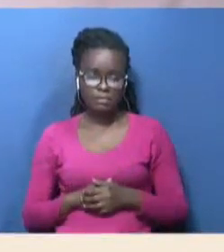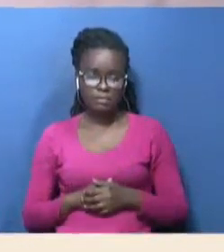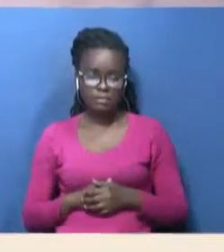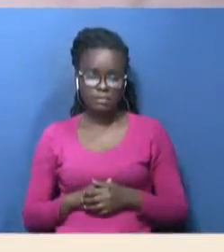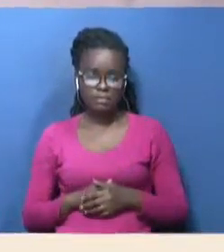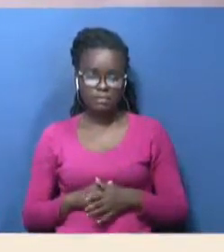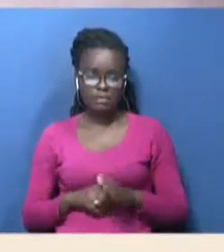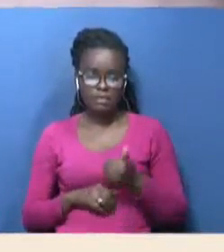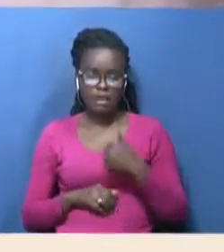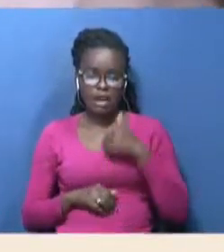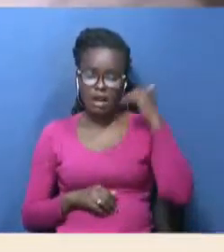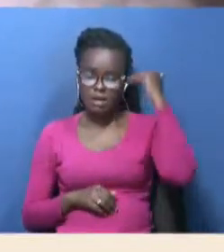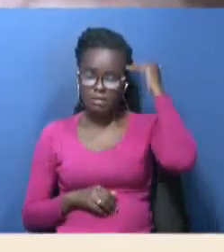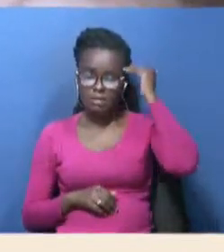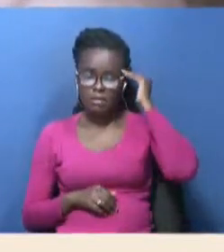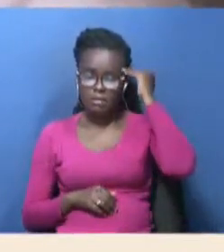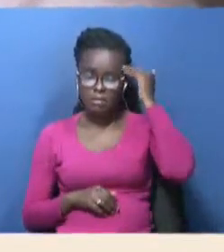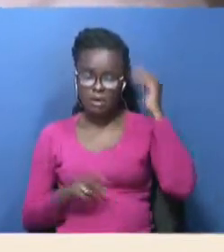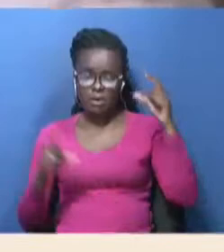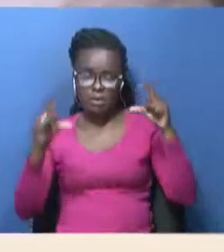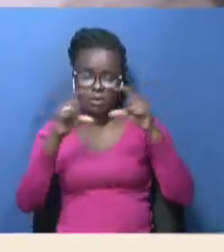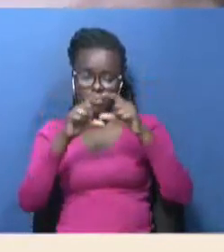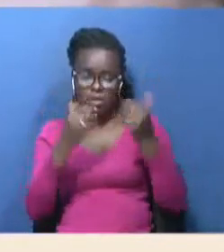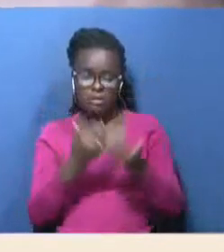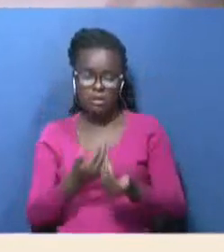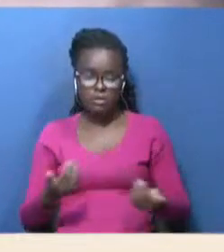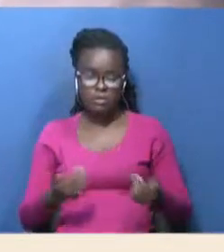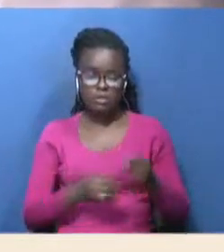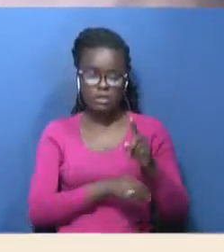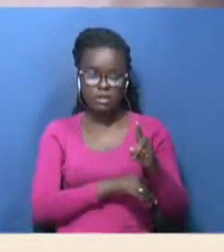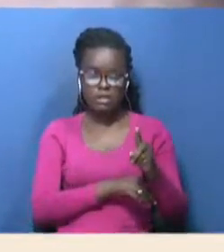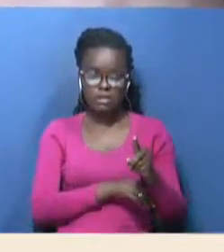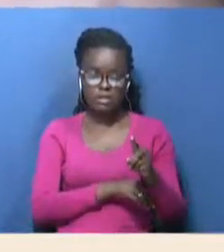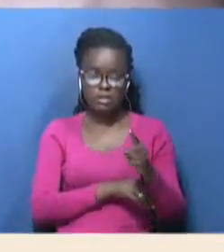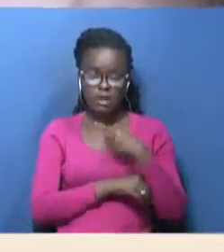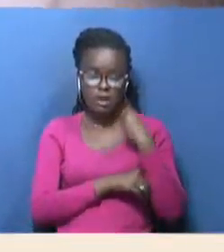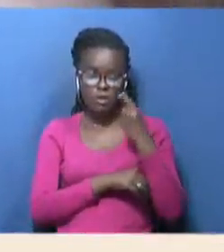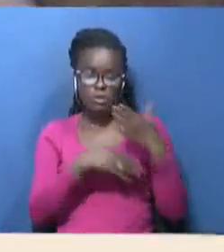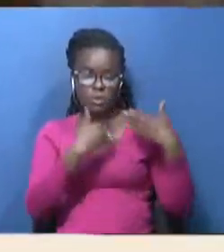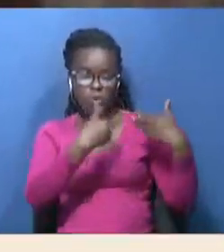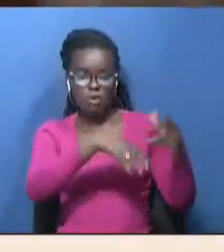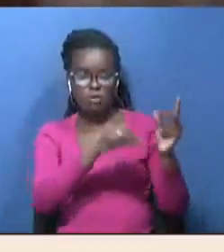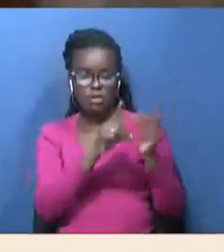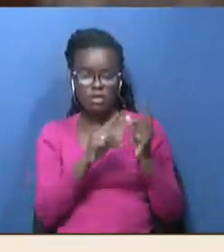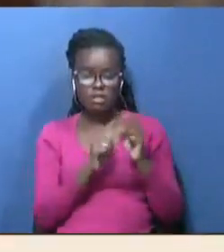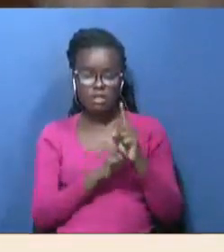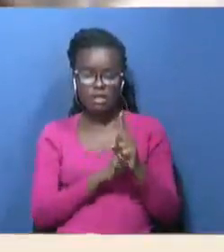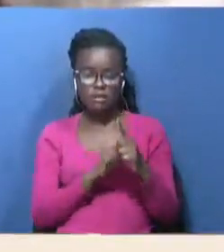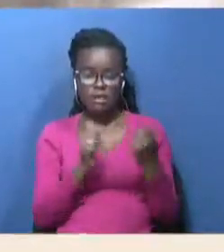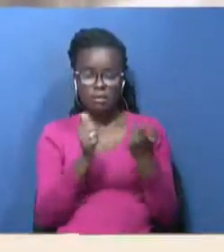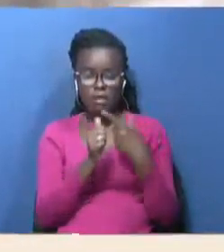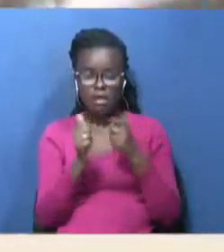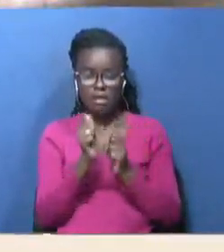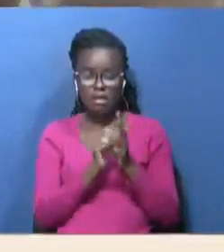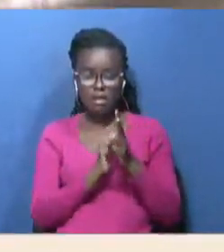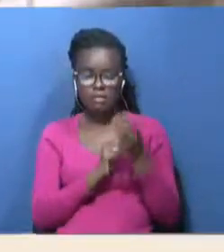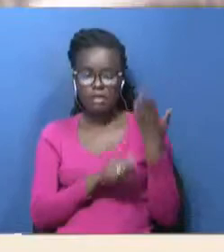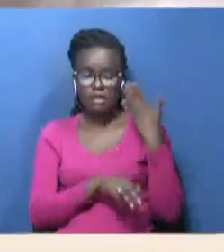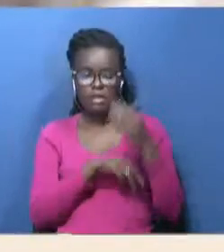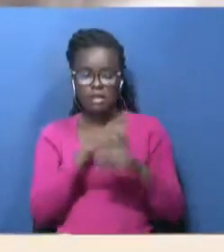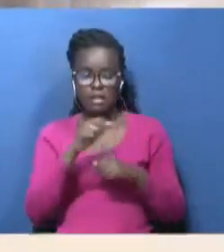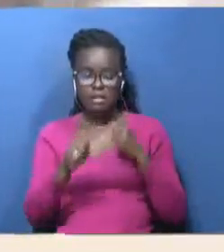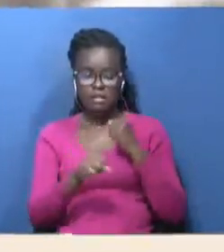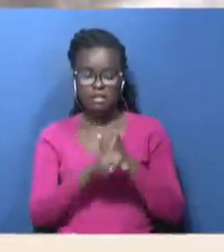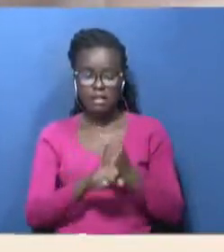tu na kĩririkano kĩa mbica ici cia ciana ciake iria ciorire tarĩki 11 mweri wa 11 mwaka